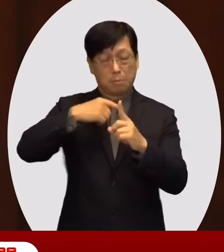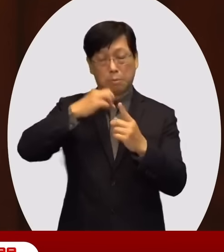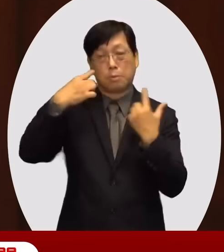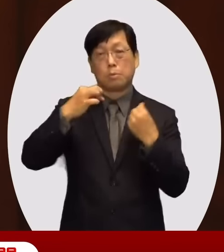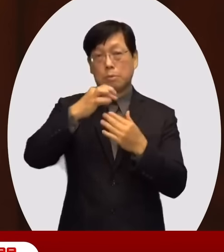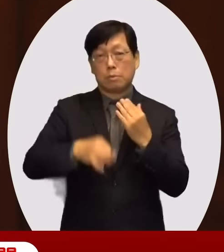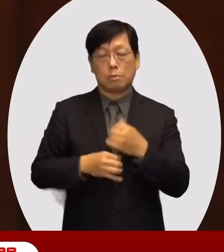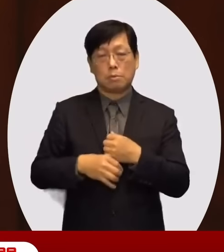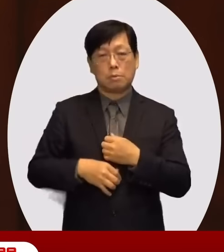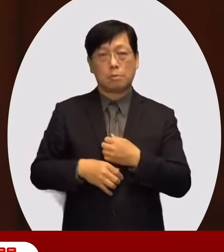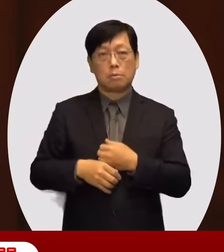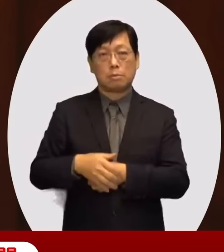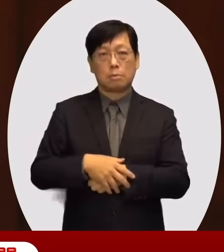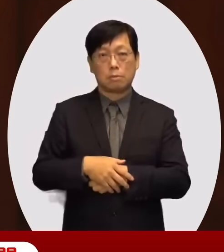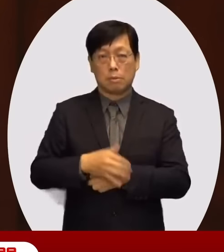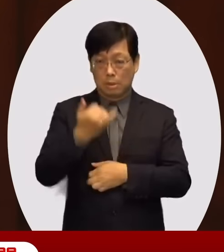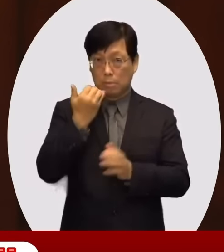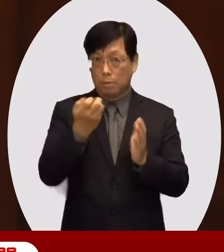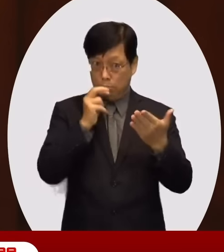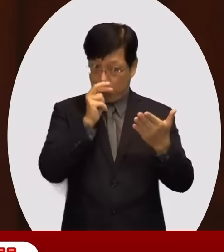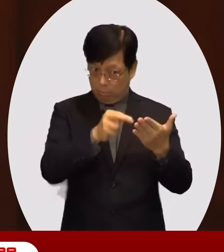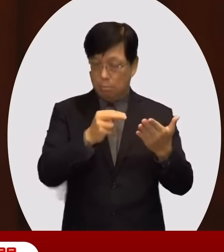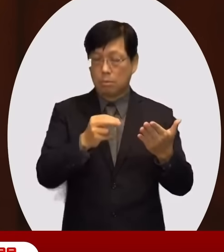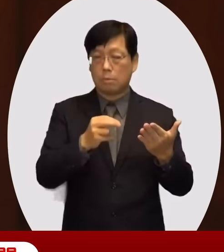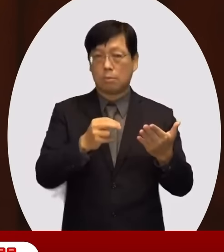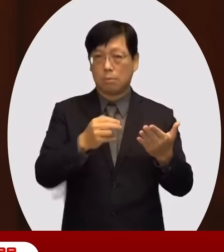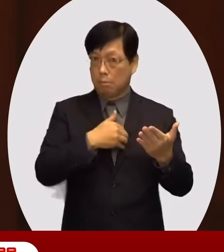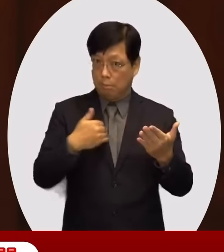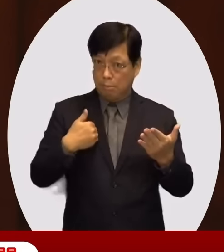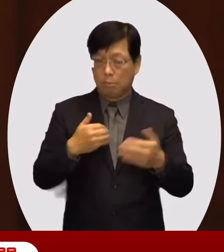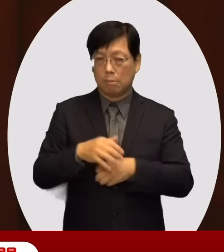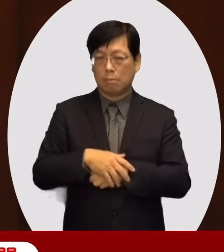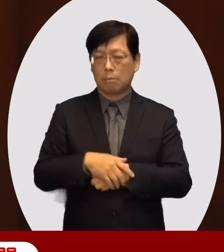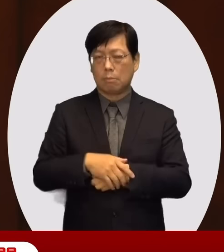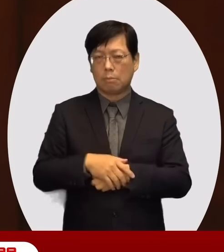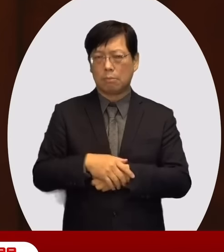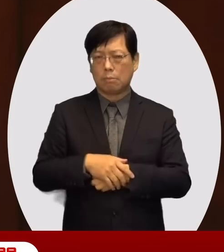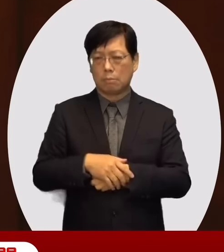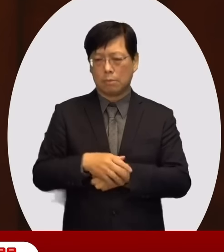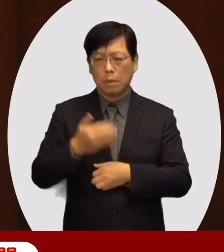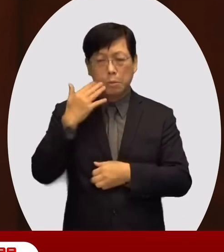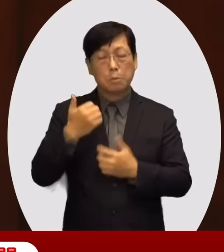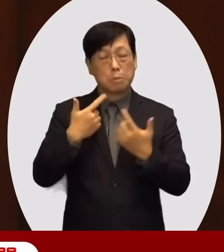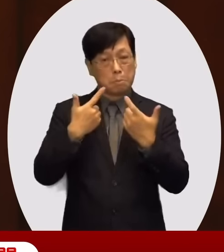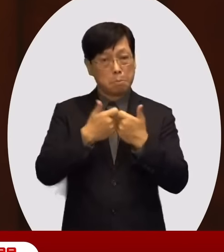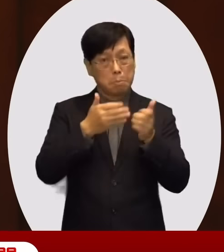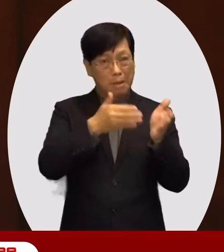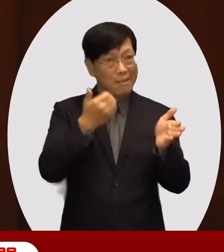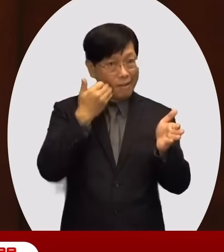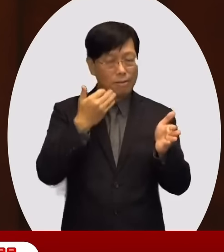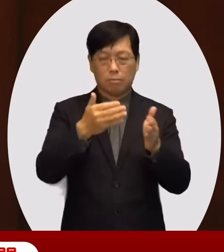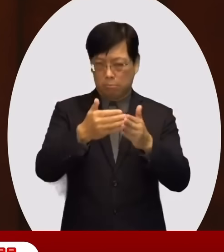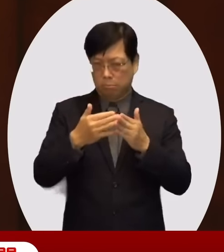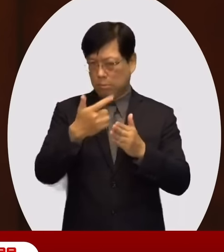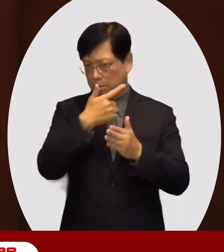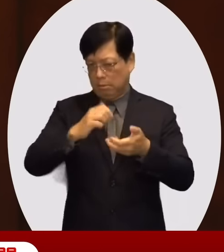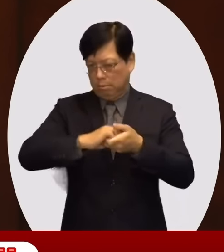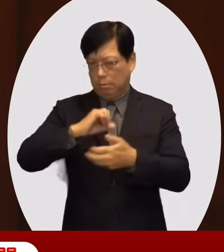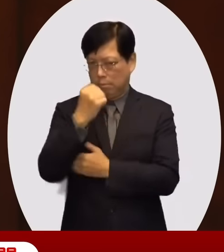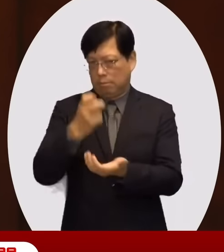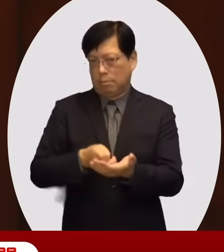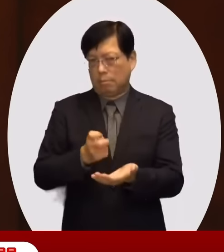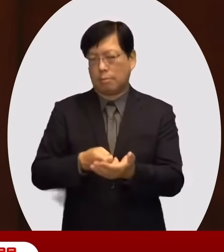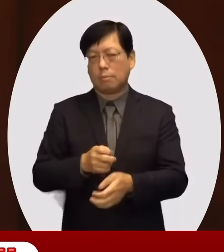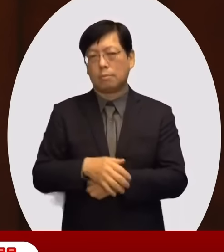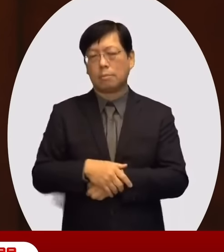他所要求的可预见性来讲的话，恐怕就适用对象来讲，他还是需要一个明确的定义